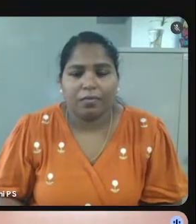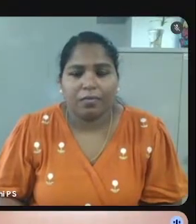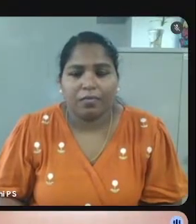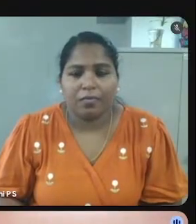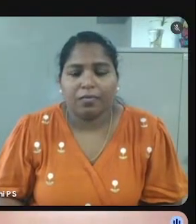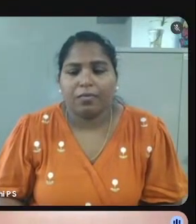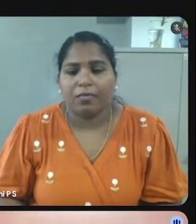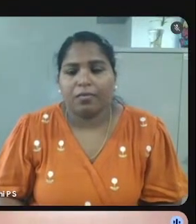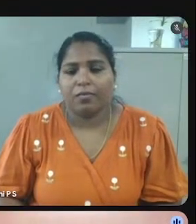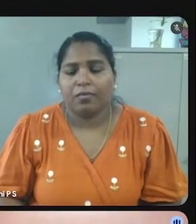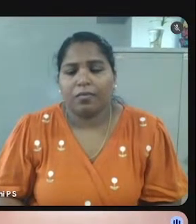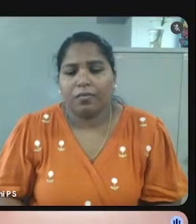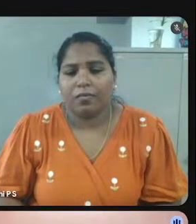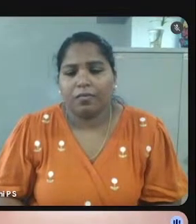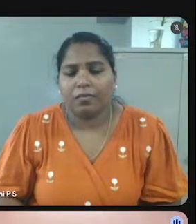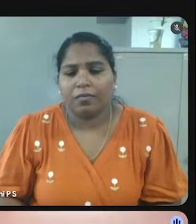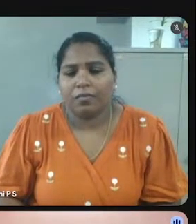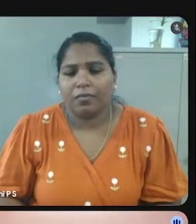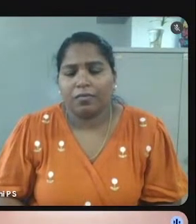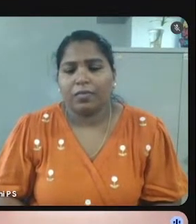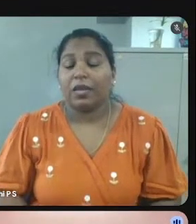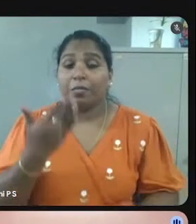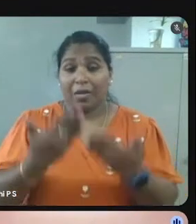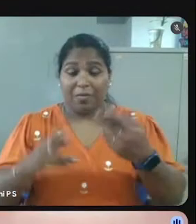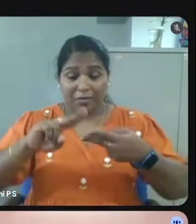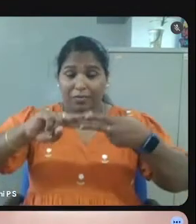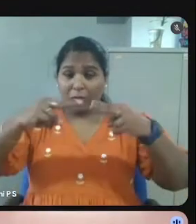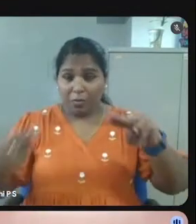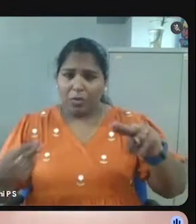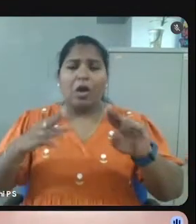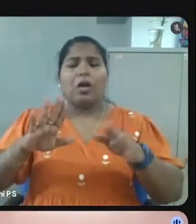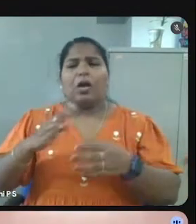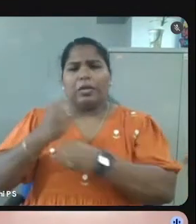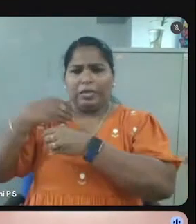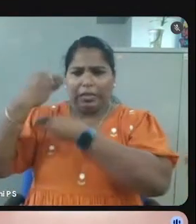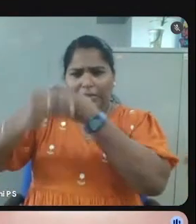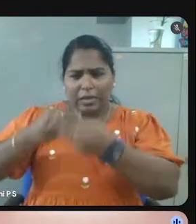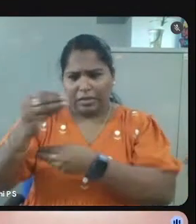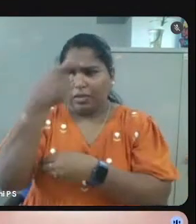ഓക്കെ. ഇത് മേ ബി ക്രോമോസോമൽ അല്ലെങ്കിൽ ജനറ്റിക് ഇഷ്യൂ ഉണ്ടെങ്കിൽ ഒരു ജനറ്റിക്